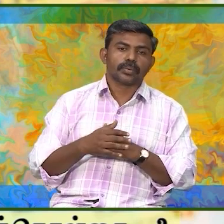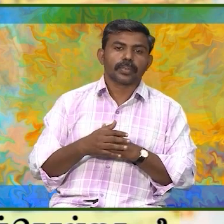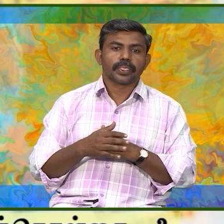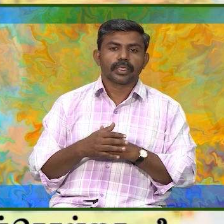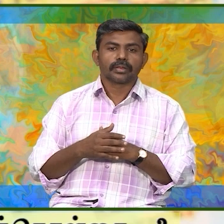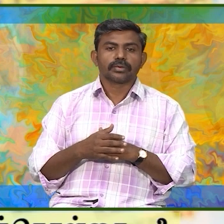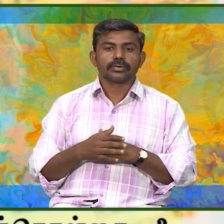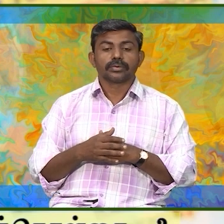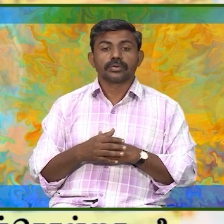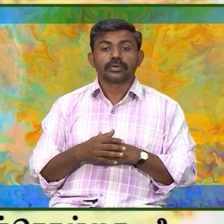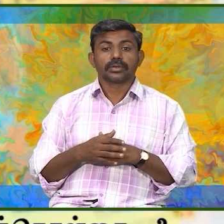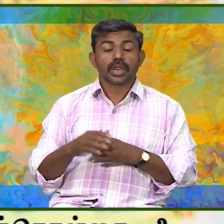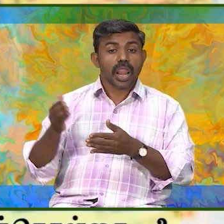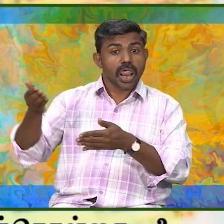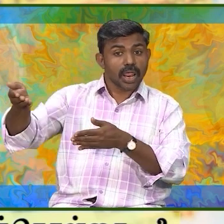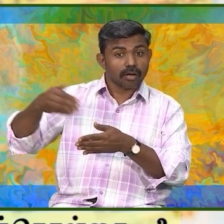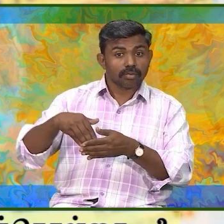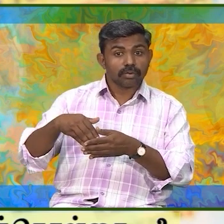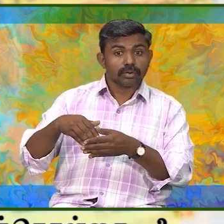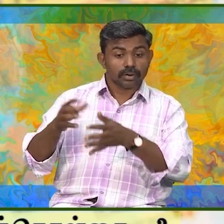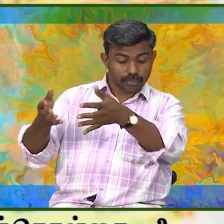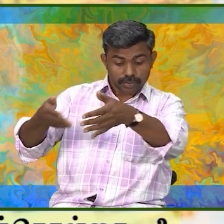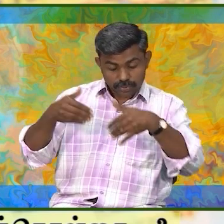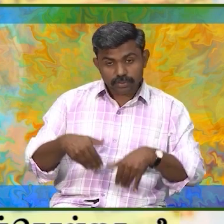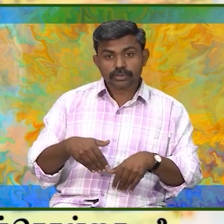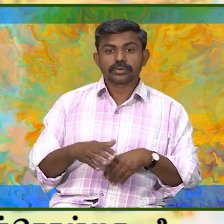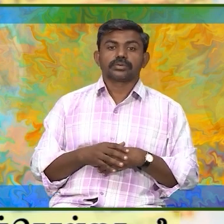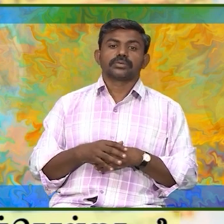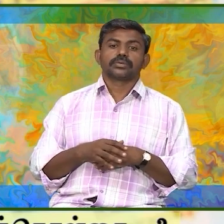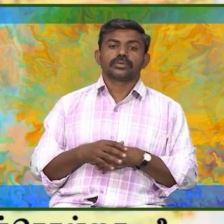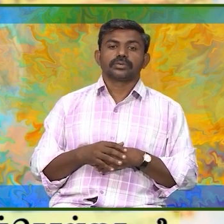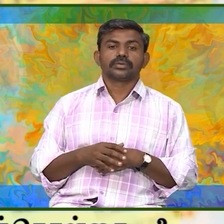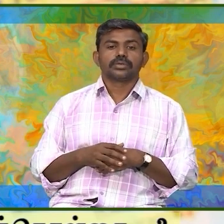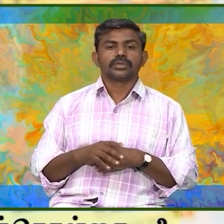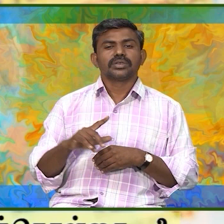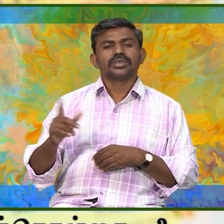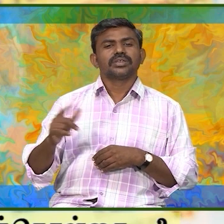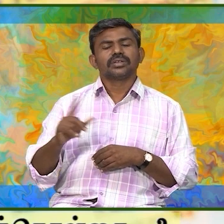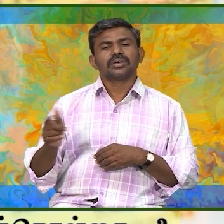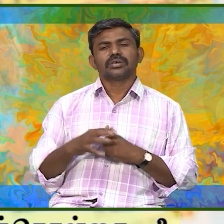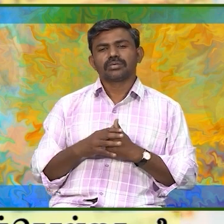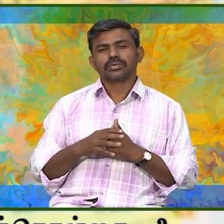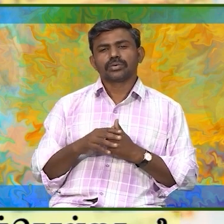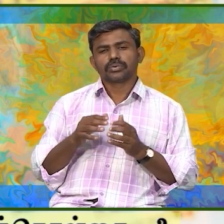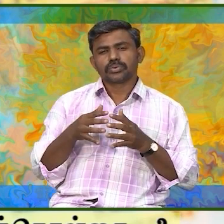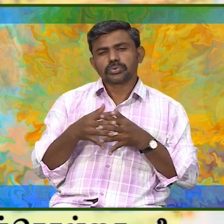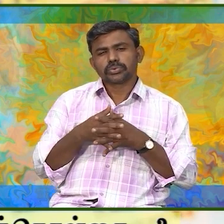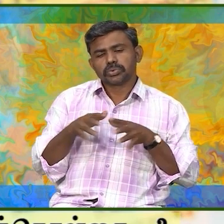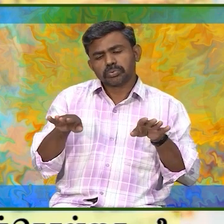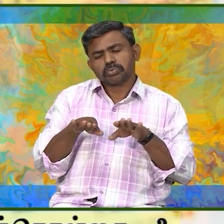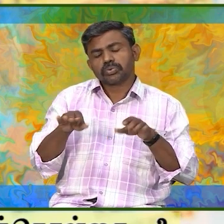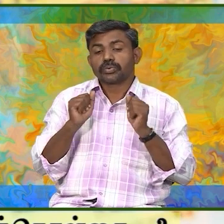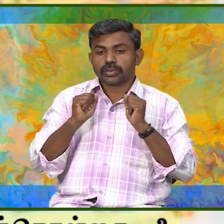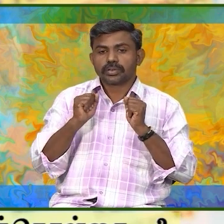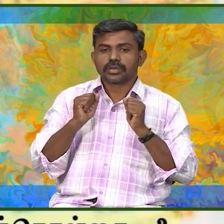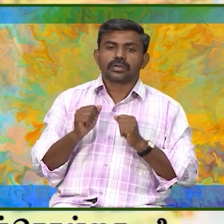அது மட்டும் இல்லை, இலங்கை வழியாக பல பொருட்கள் நமக்கு இறக்குமதியும் செய்கிறாங்க. அப்போ இந்த நாடுகள் கூட நம்ம கொஞ்சம்